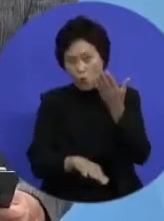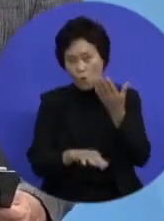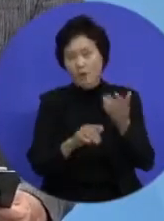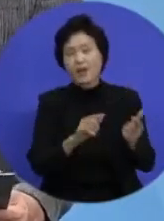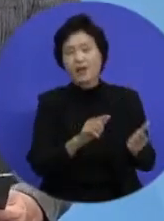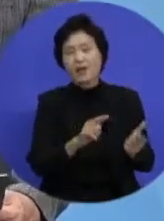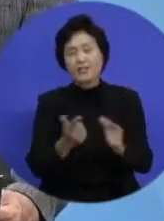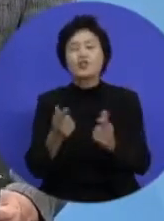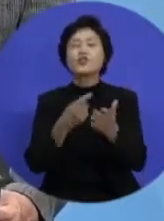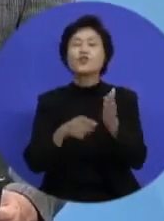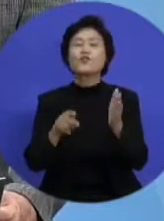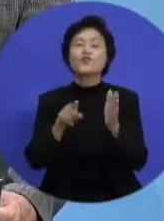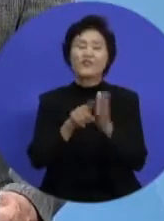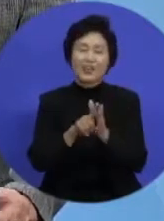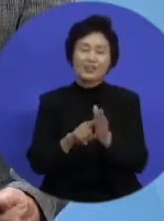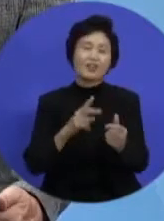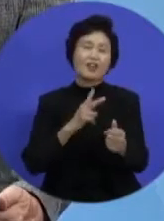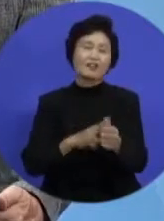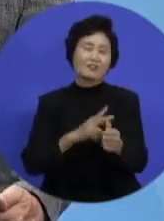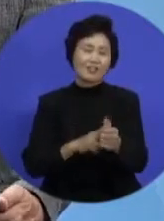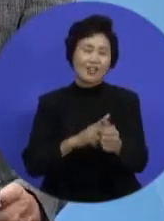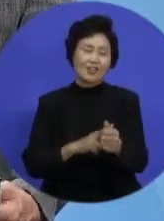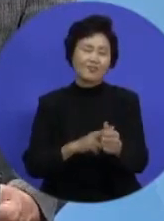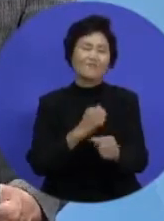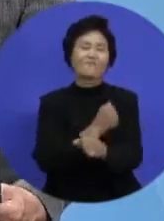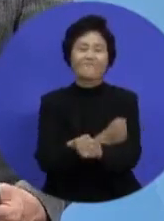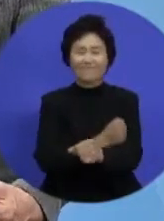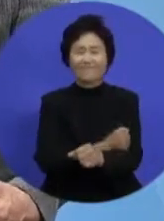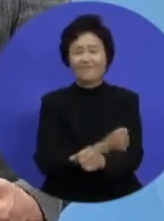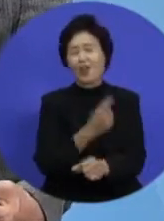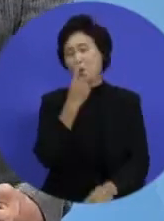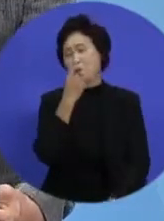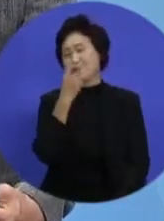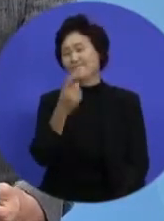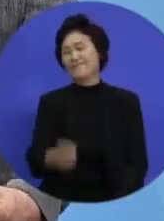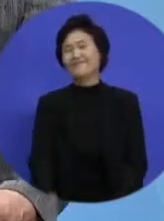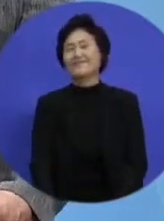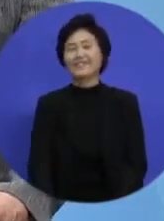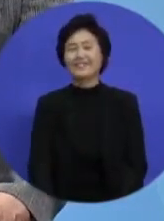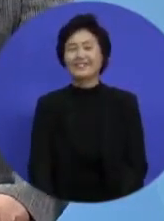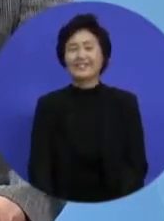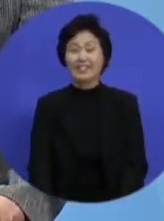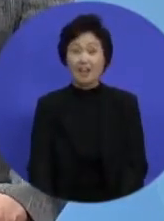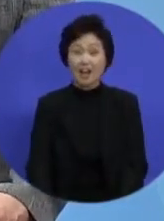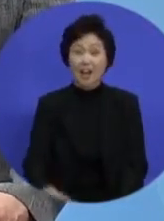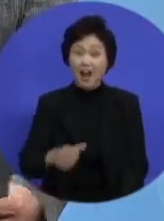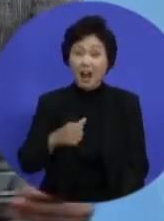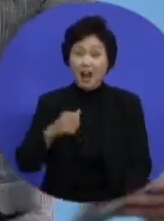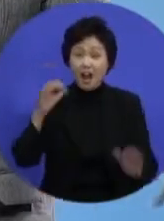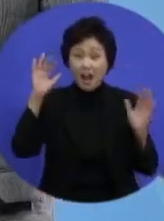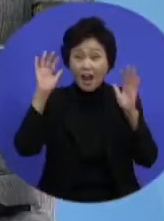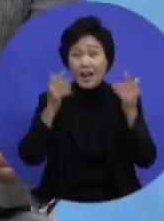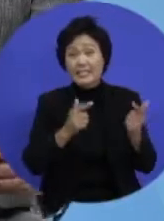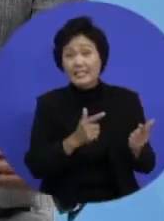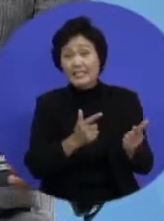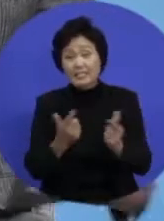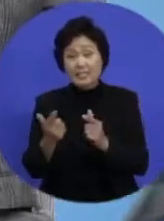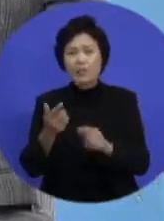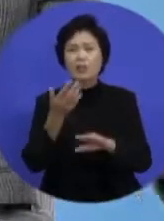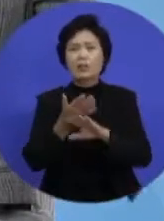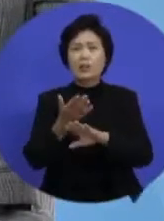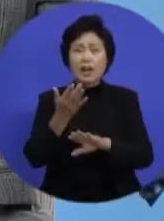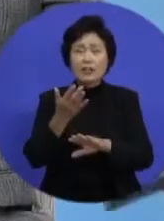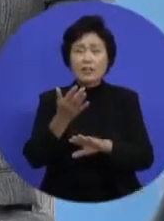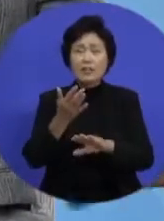이야, 정말 멋있다. 네, 정말 멋지네요. 참. 예. 그러면 저 아이들 그 외 학교할 때 다른